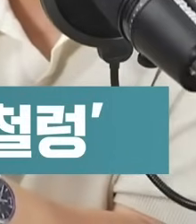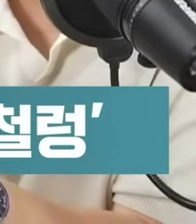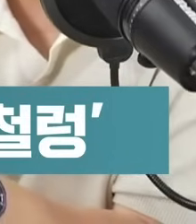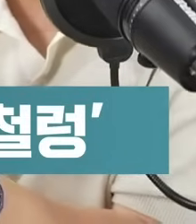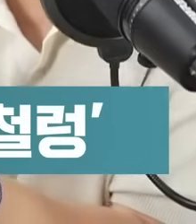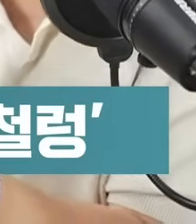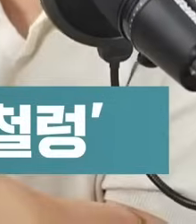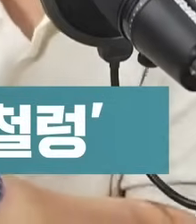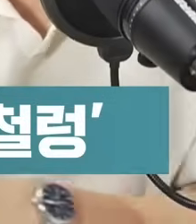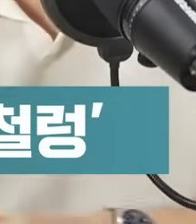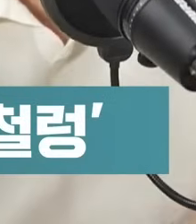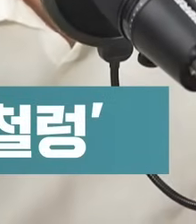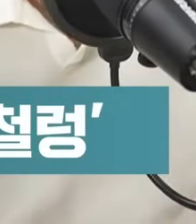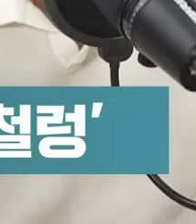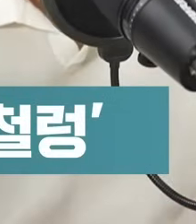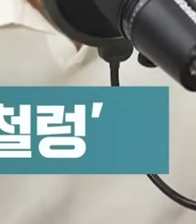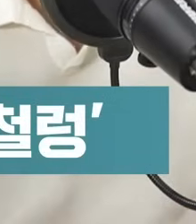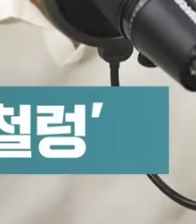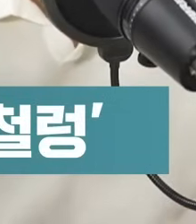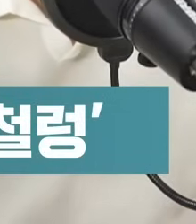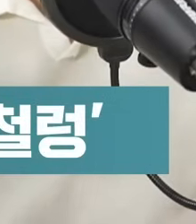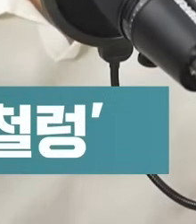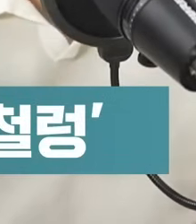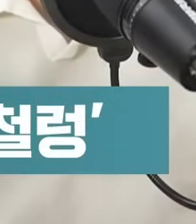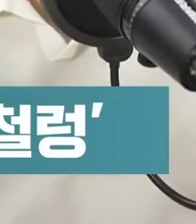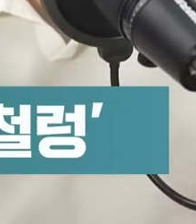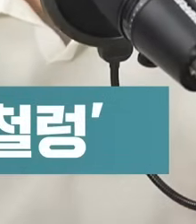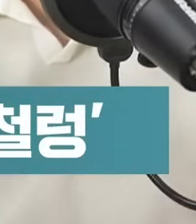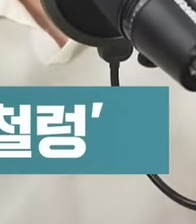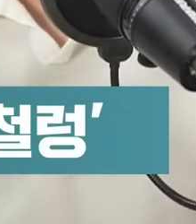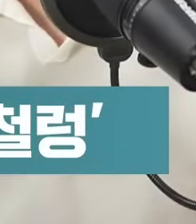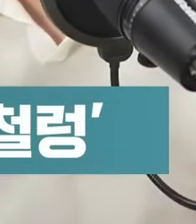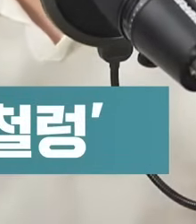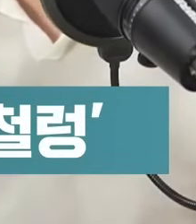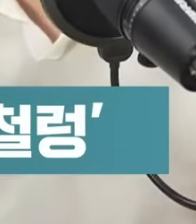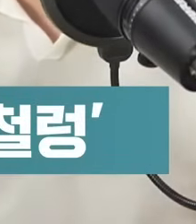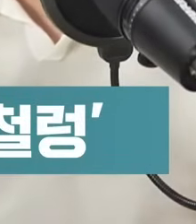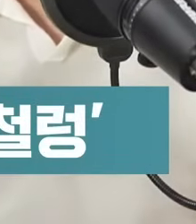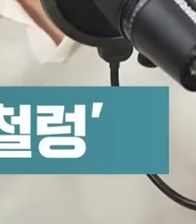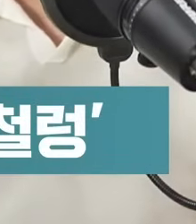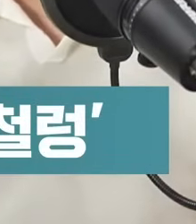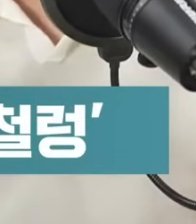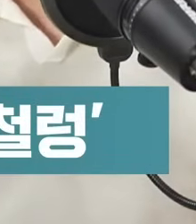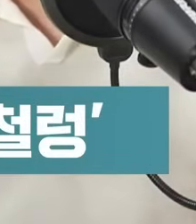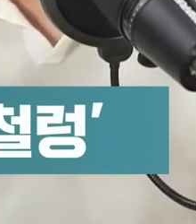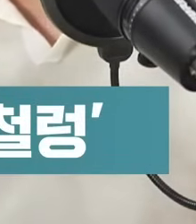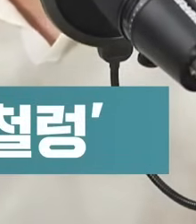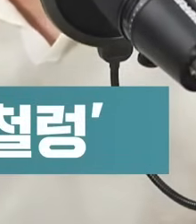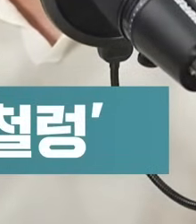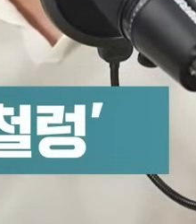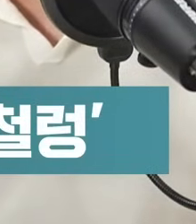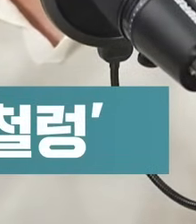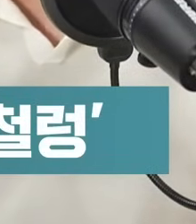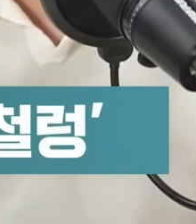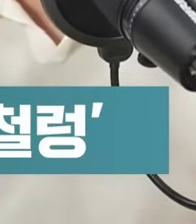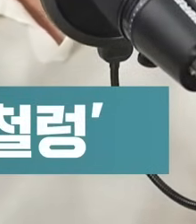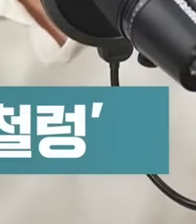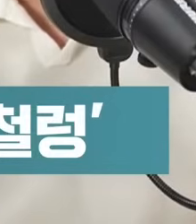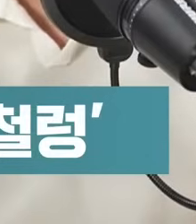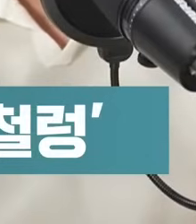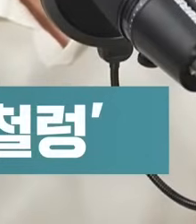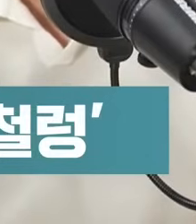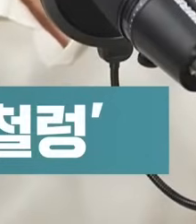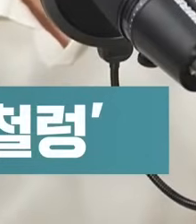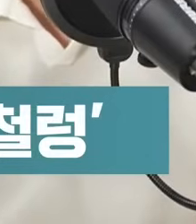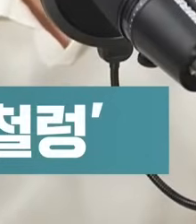우리 합참 국민들께 알렸었다 이렇게 상황을 좀 알려 드리는게 나을 것 같아서 긴급하게 자세히 들어고 다뤄봤습니다 그리고